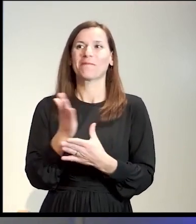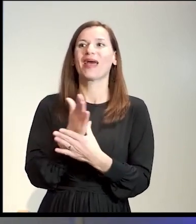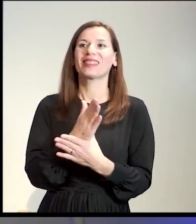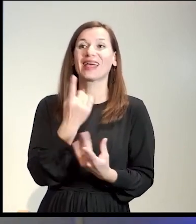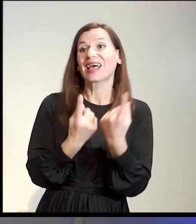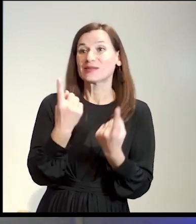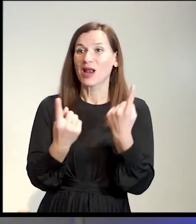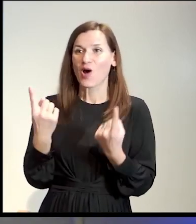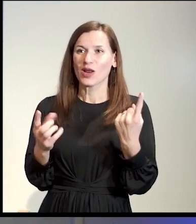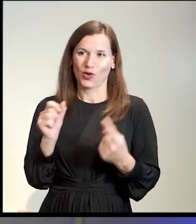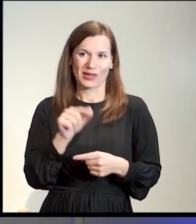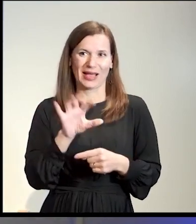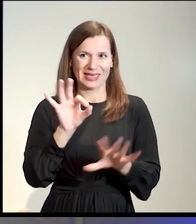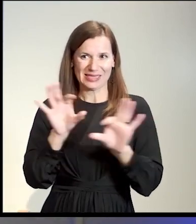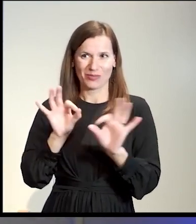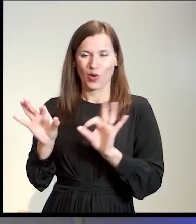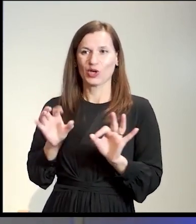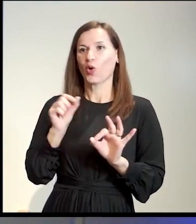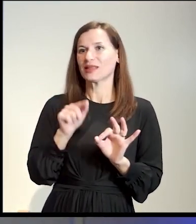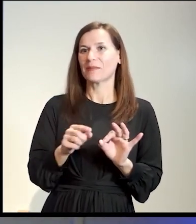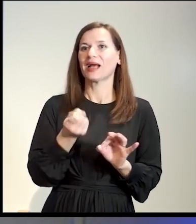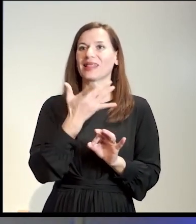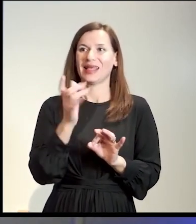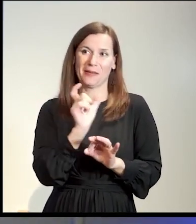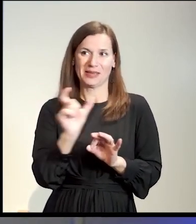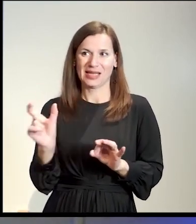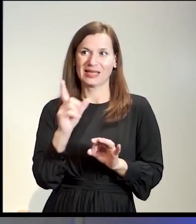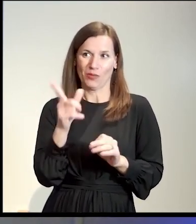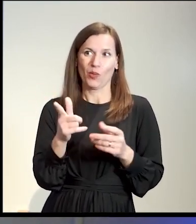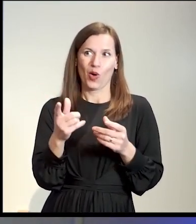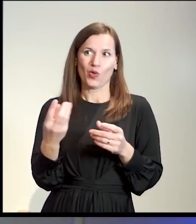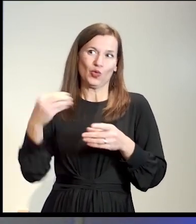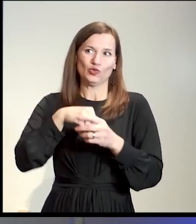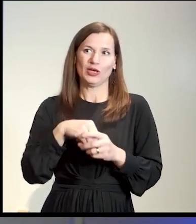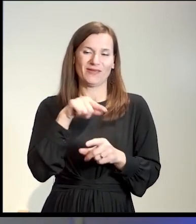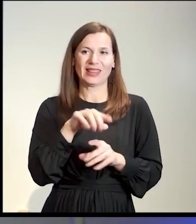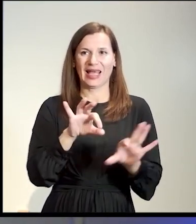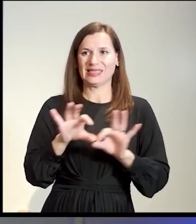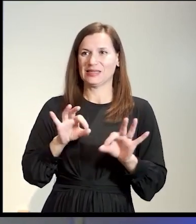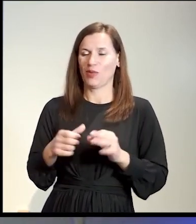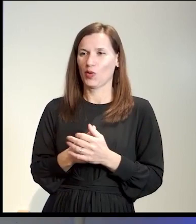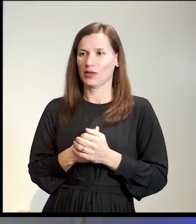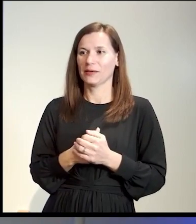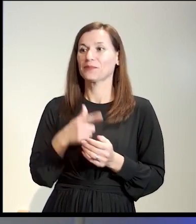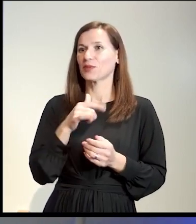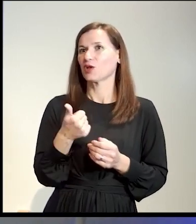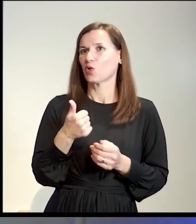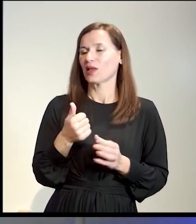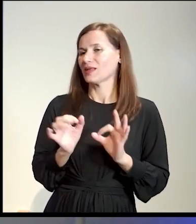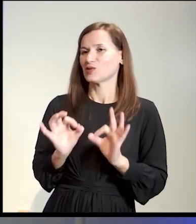izborih oziroma o tem, katere besede bomo pripustili v ta izbor. Je to ena vsekakor